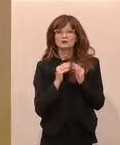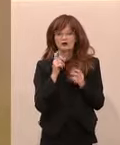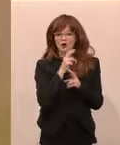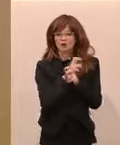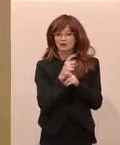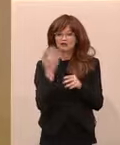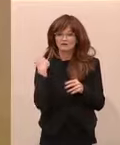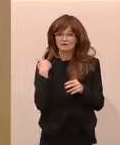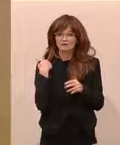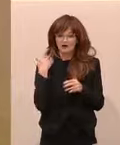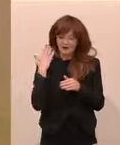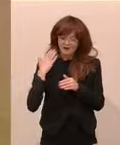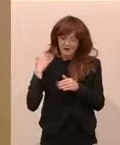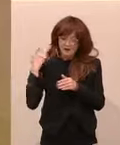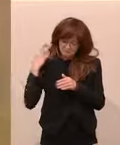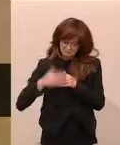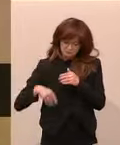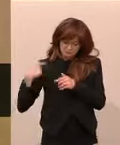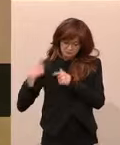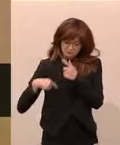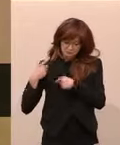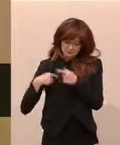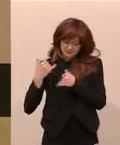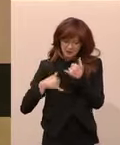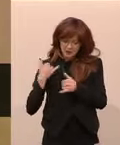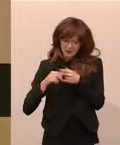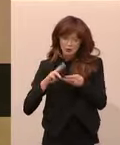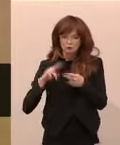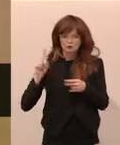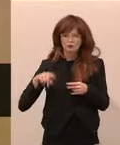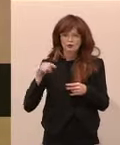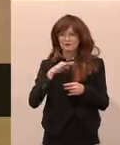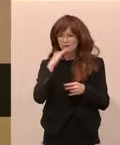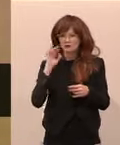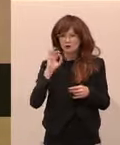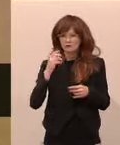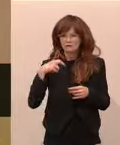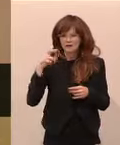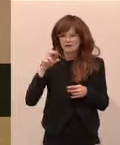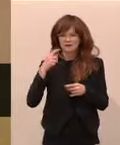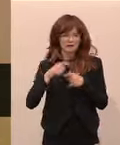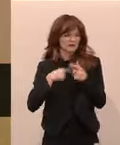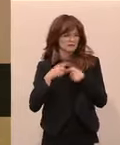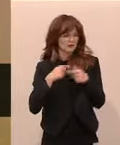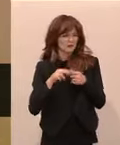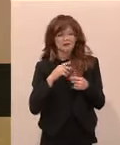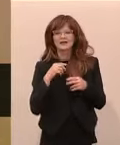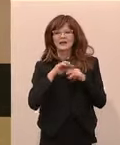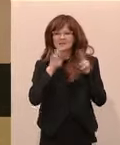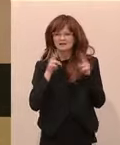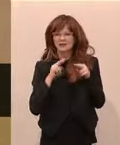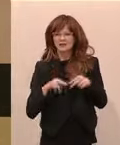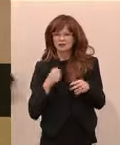sehr positiv weiterentwickelt. Wir haben uns als Land mit besonderer Lebensqualität und internationalem Auftritt etabliert. Auch deshalb, weil